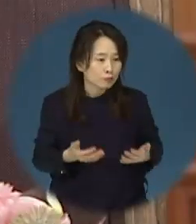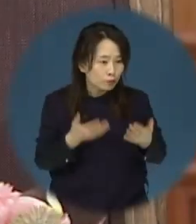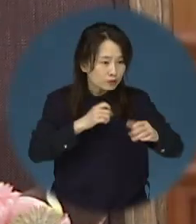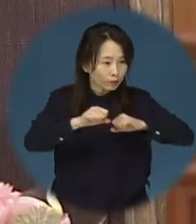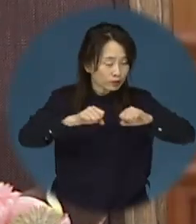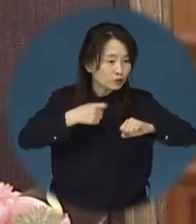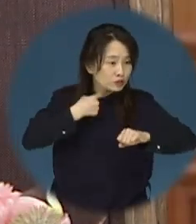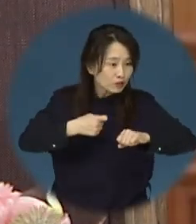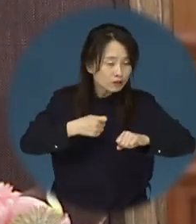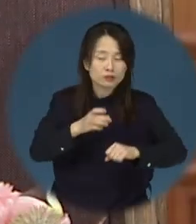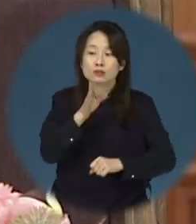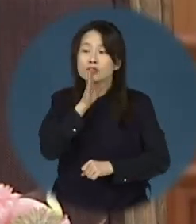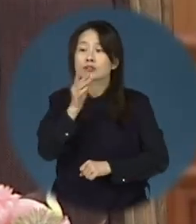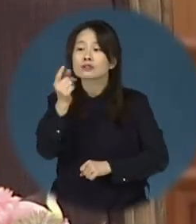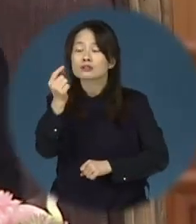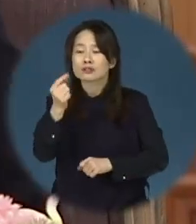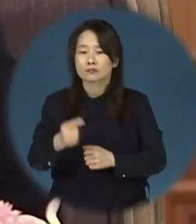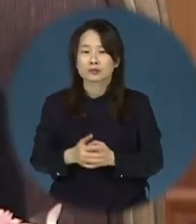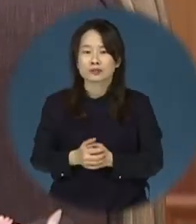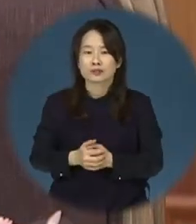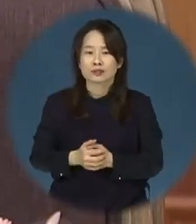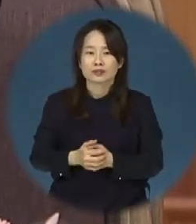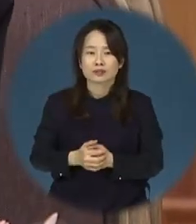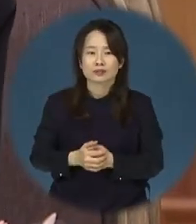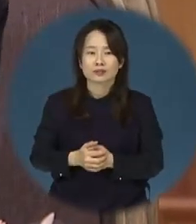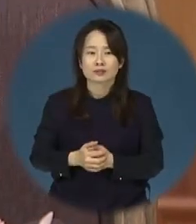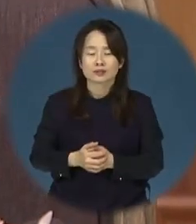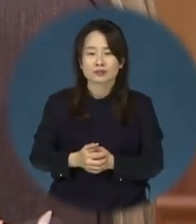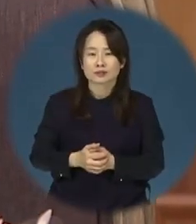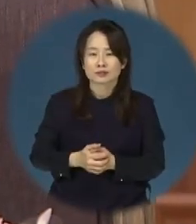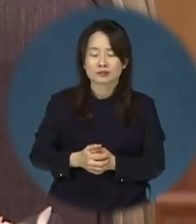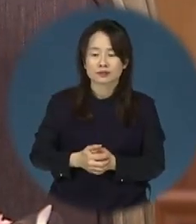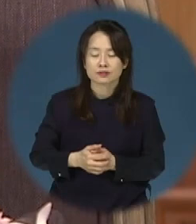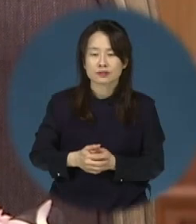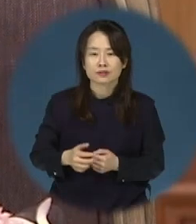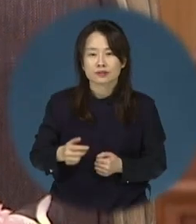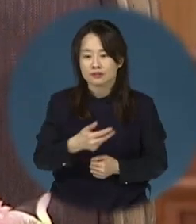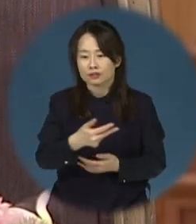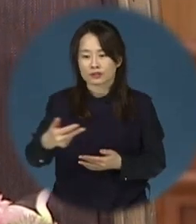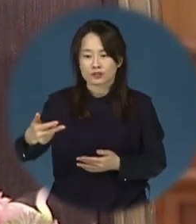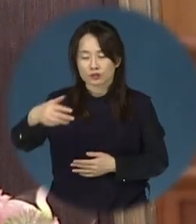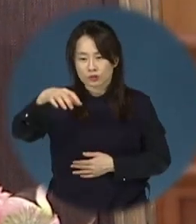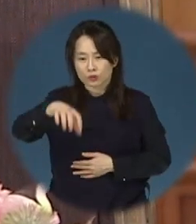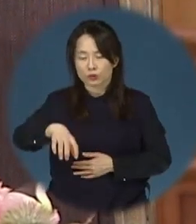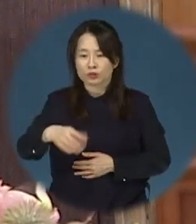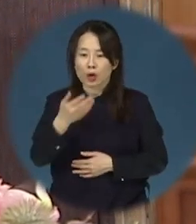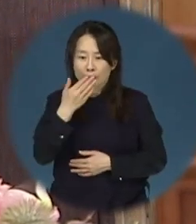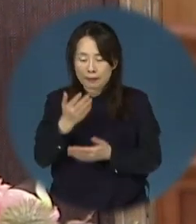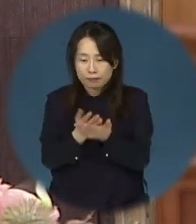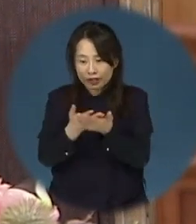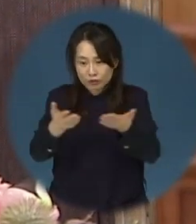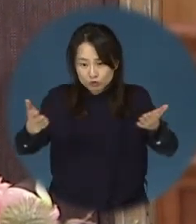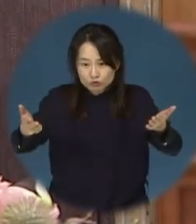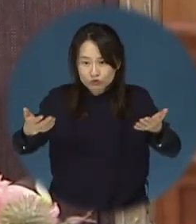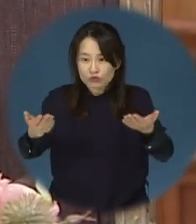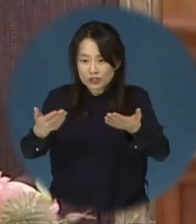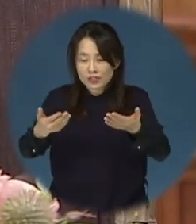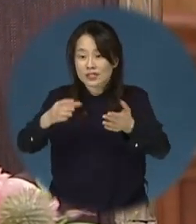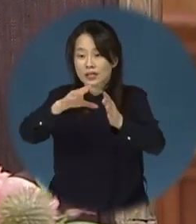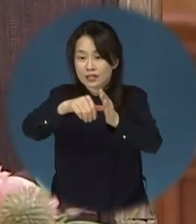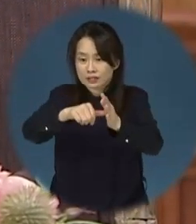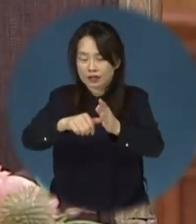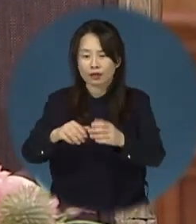그러니까 그 청량리에서 이제 땅굴다리에서 이제 밥 나눠주는 일 이제 시작하니까 예. 그 설거지 할